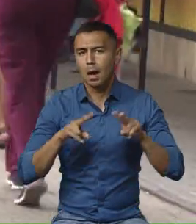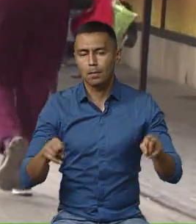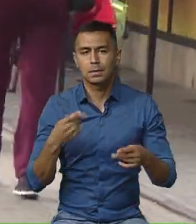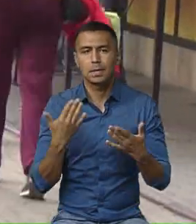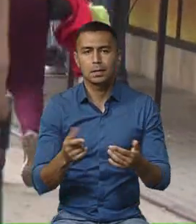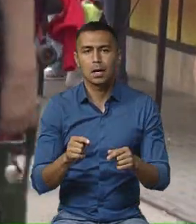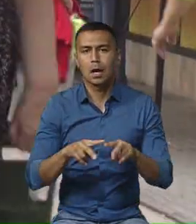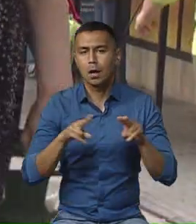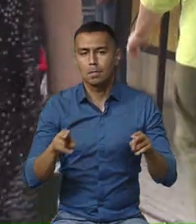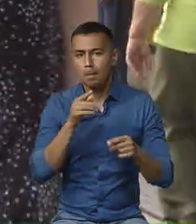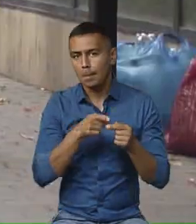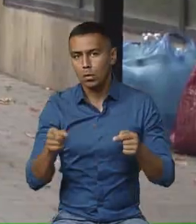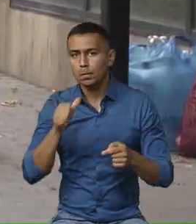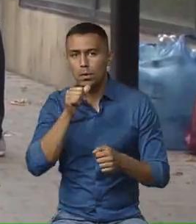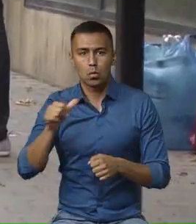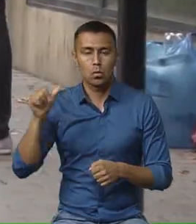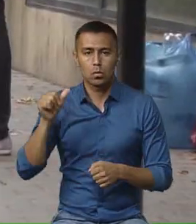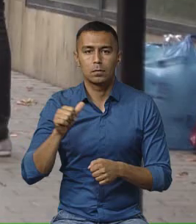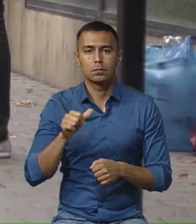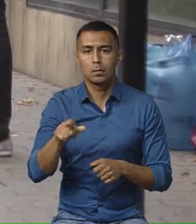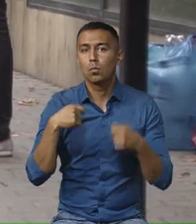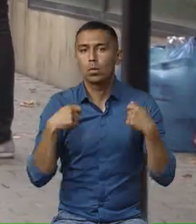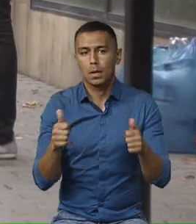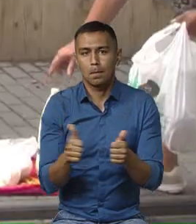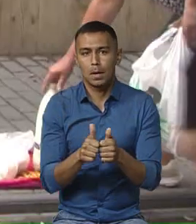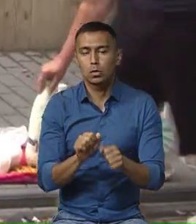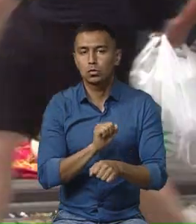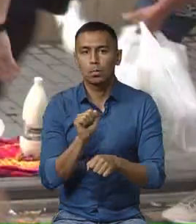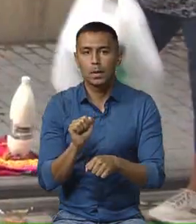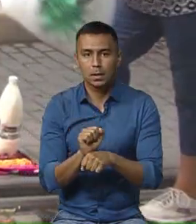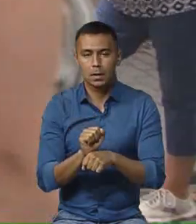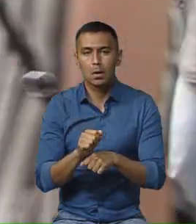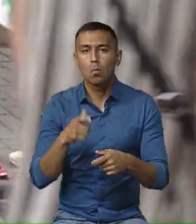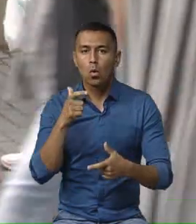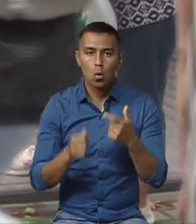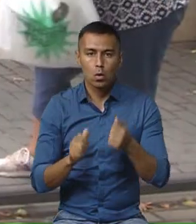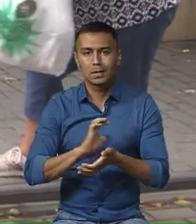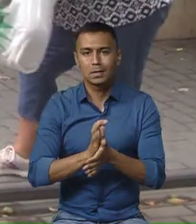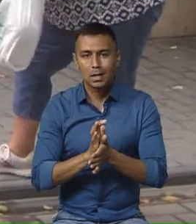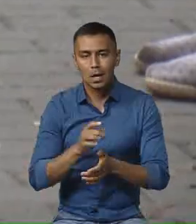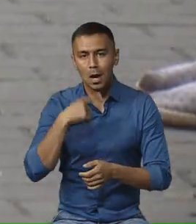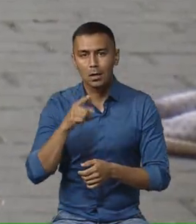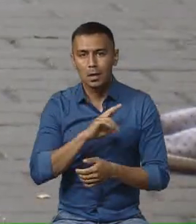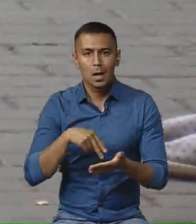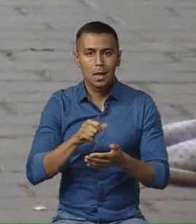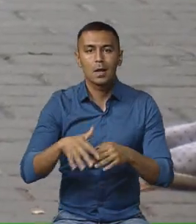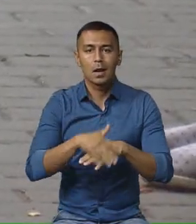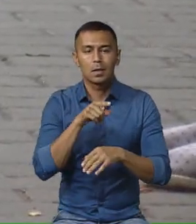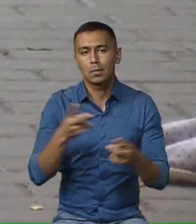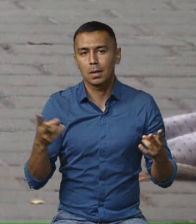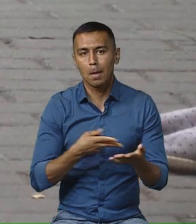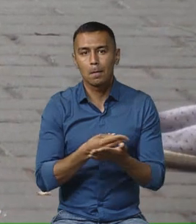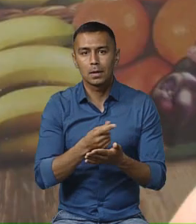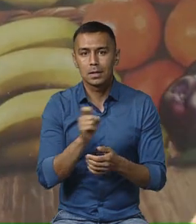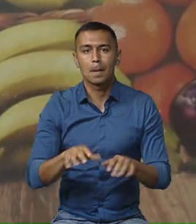за аналогічний період минулого року. Тетяна продає біля зупинки філармонія молоко та сир. Каже, не йде на ринок, бо там треба платити